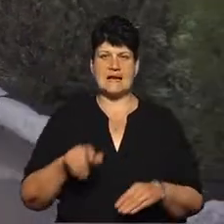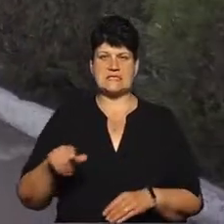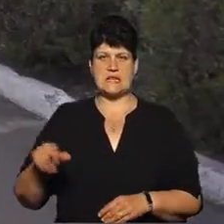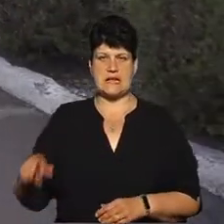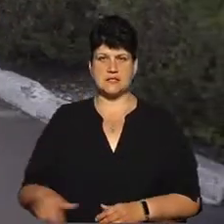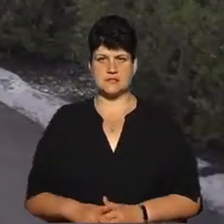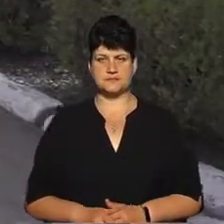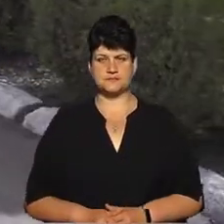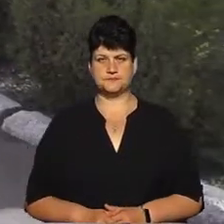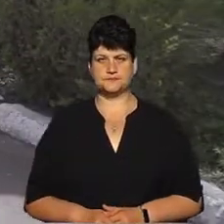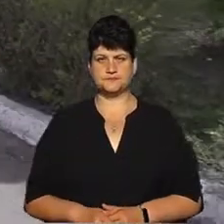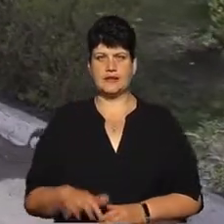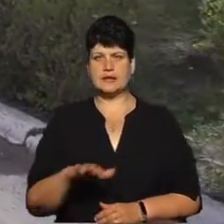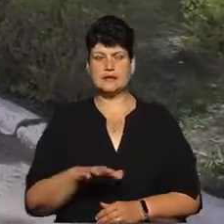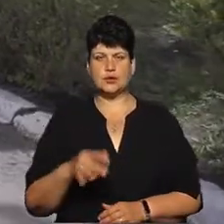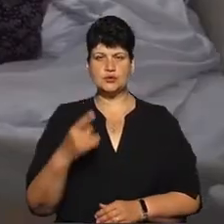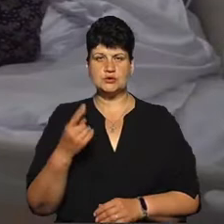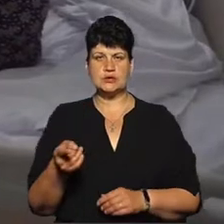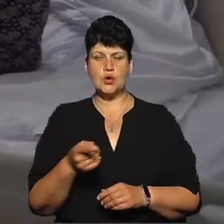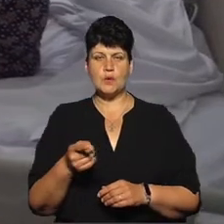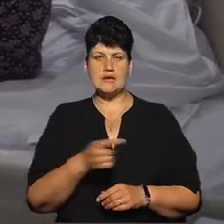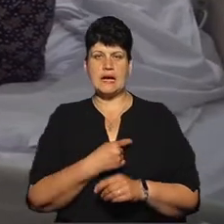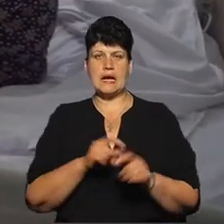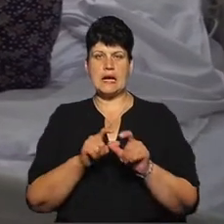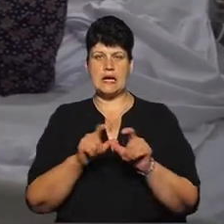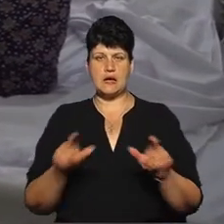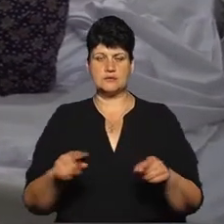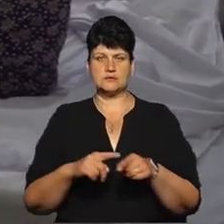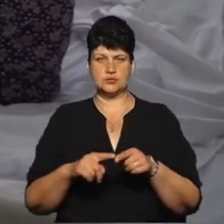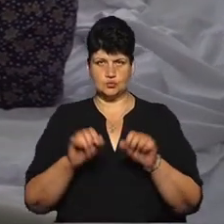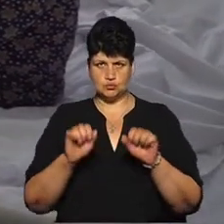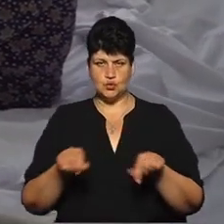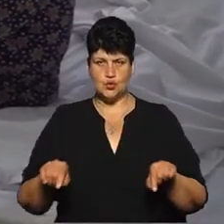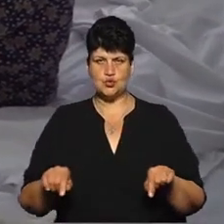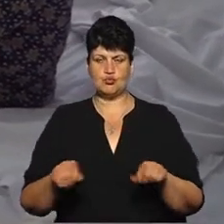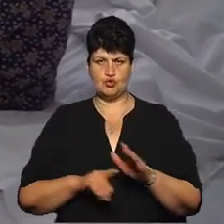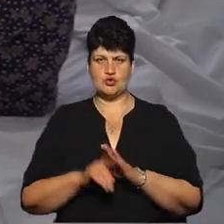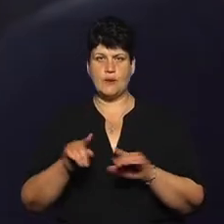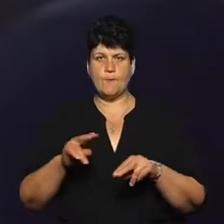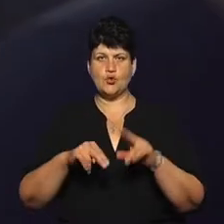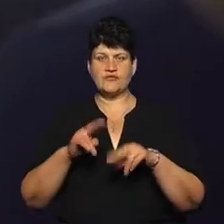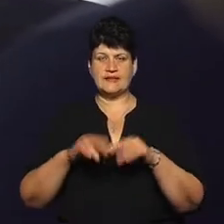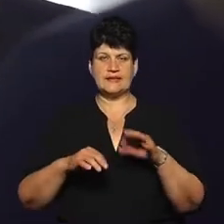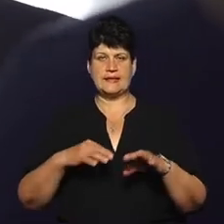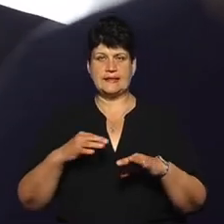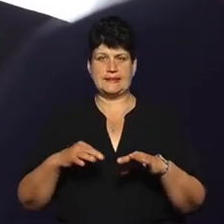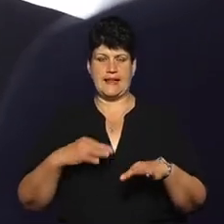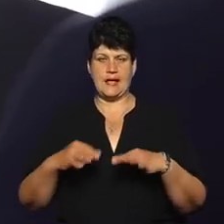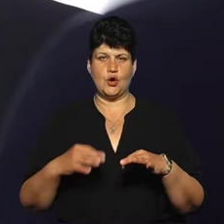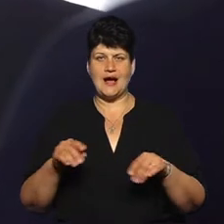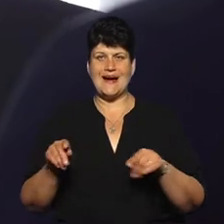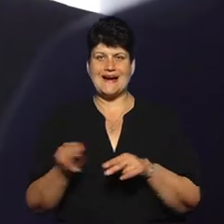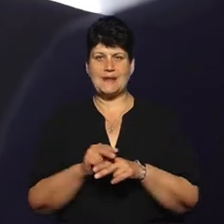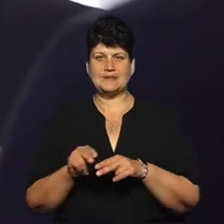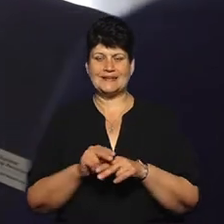На території однієї з тернопільських лікарень невдовзі зможуть розпочати будівництво нейрореабілітаційного комплексу. Про це під час приїзду